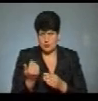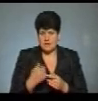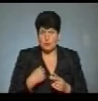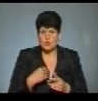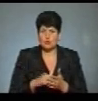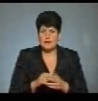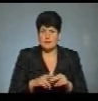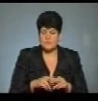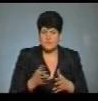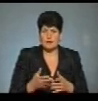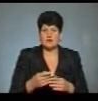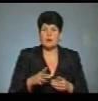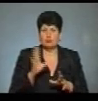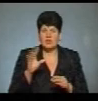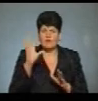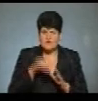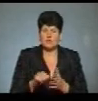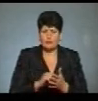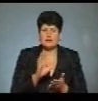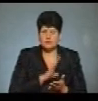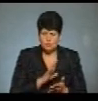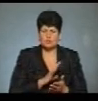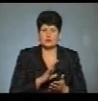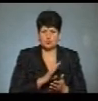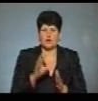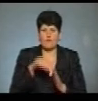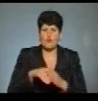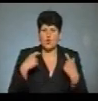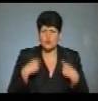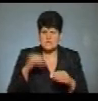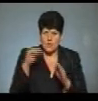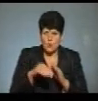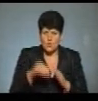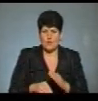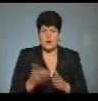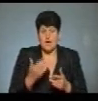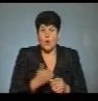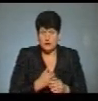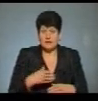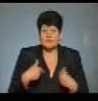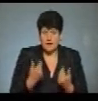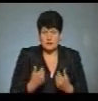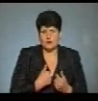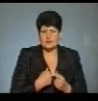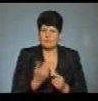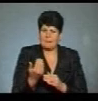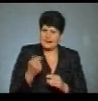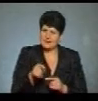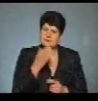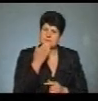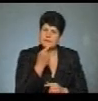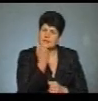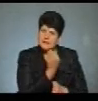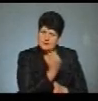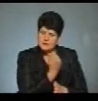теж були в мене в рюкзаку. Я мав намір їх показати поліцейським, проте перед тим хотів уточнити їх дані та змінювати з